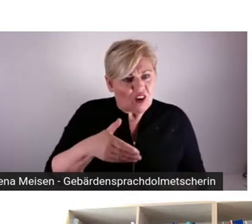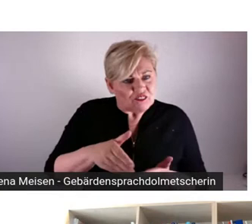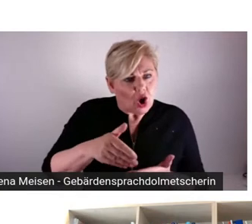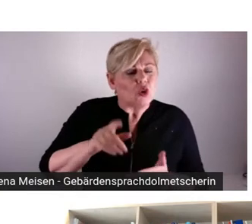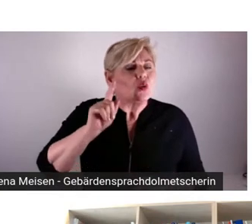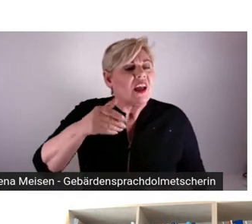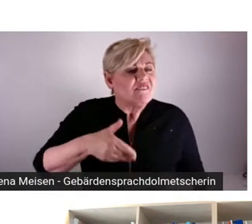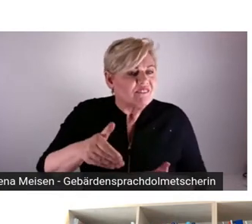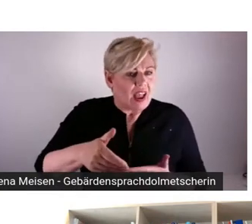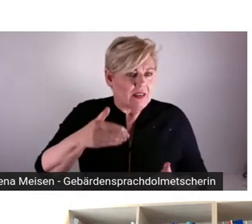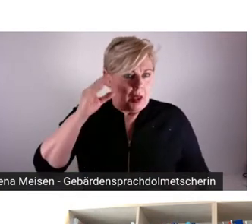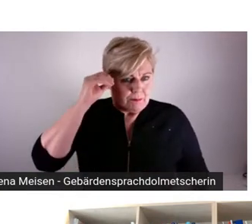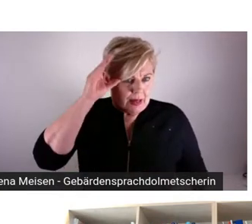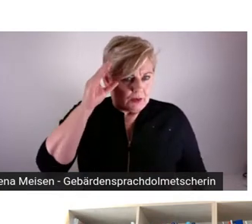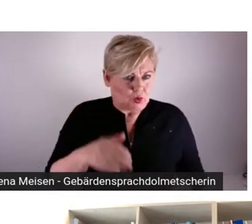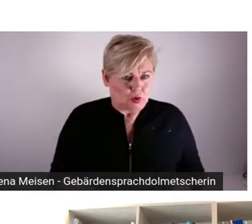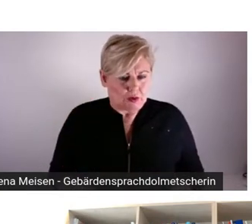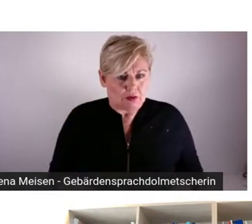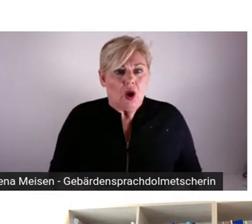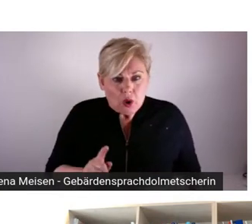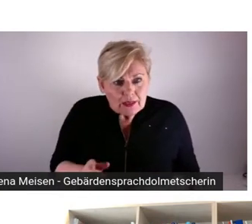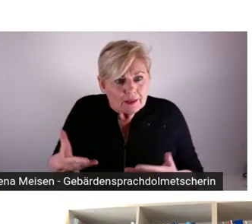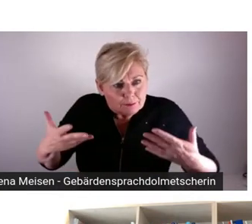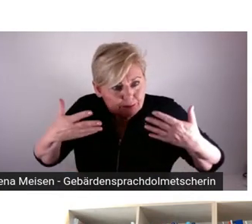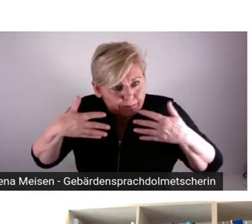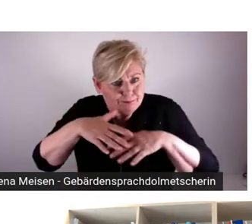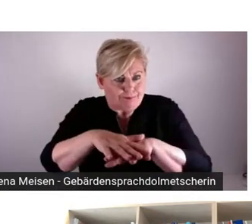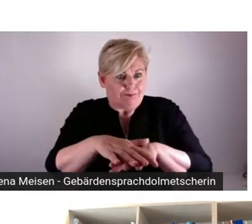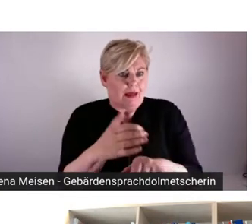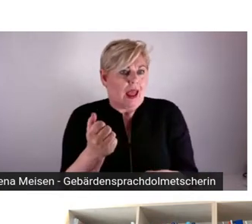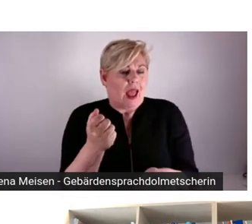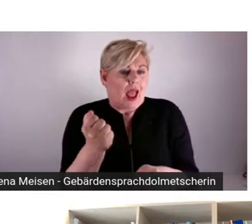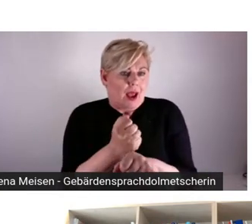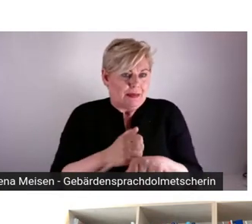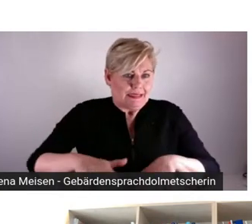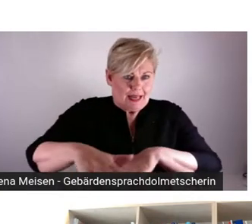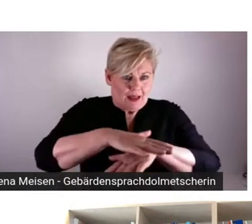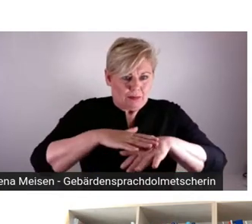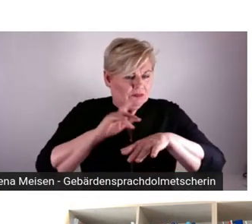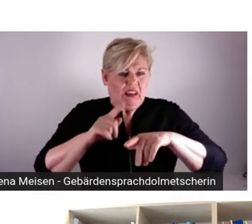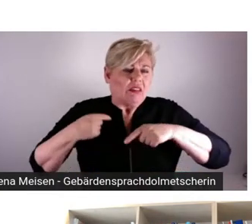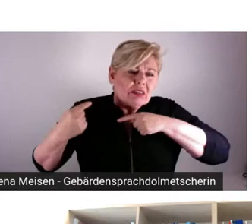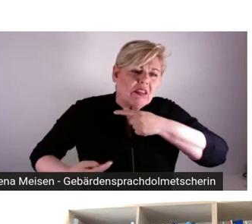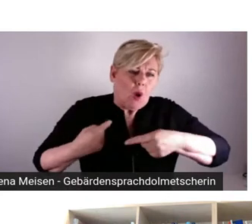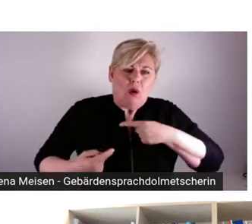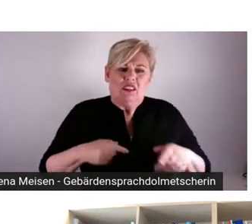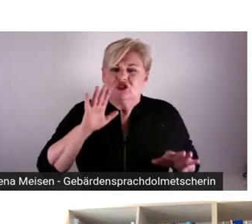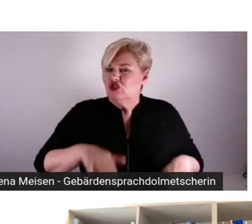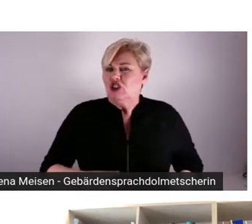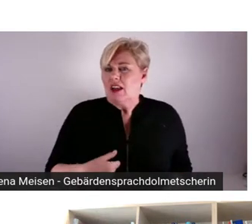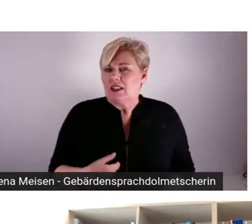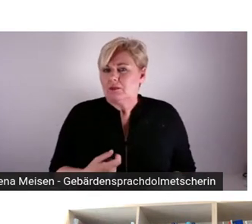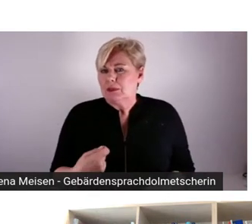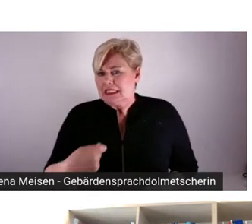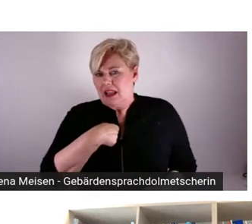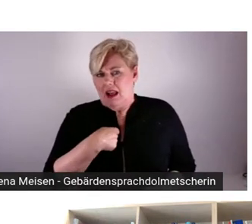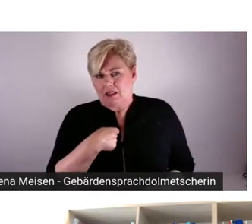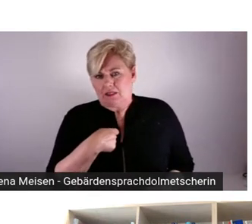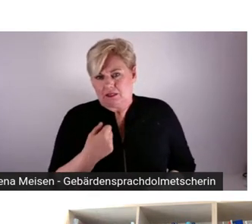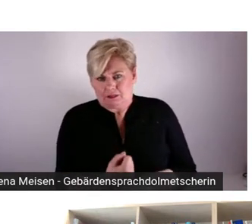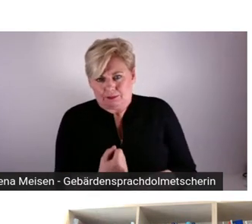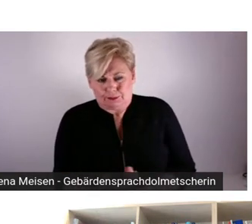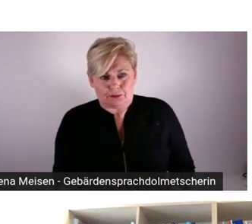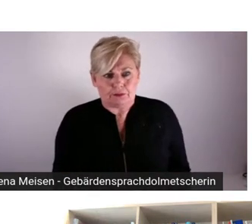Arbeitsmarkt gelingen kann und man nicht dauerhaft in schlecht bezahlter Tätigkeit arbeiten muss. Das ist zum Beispiel ein